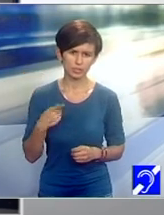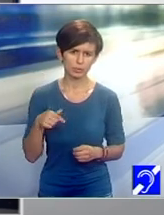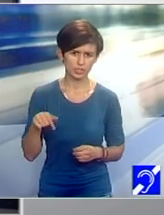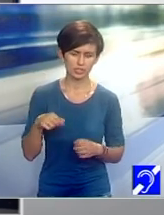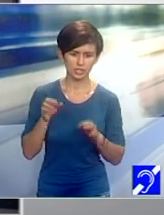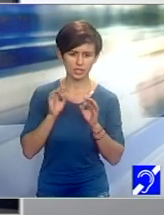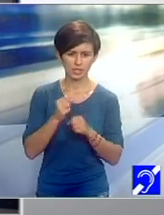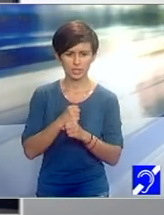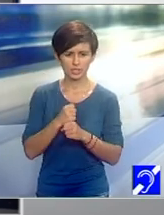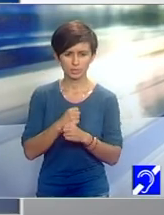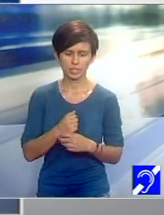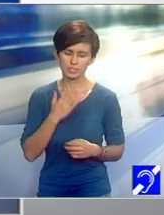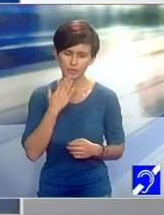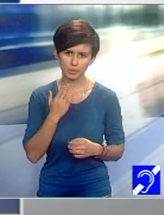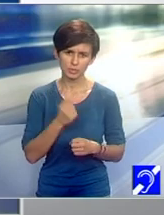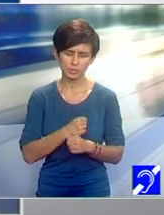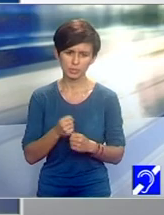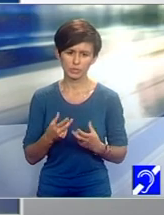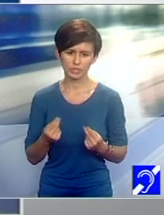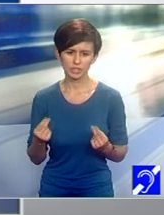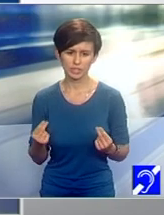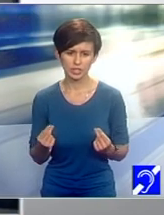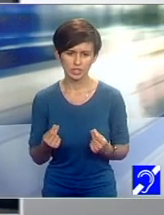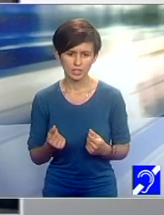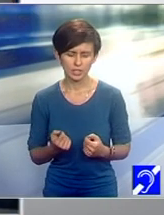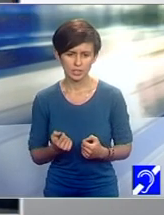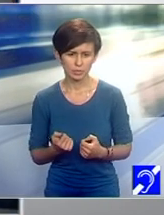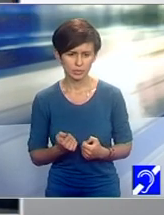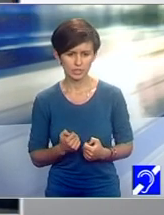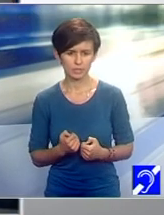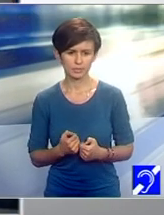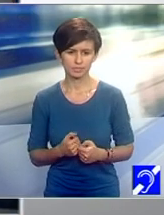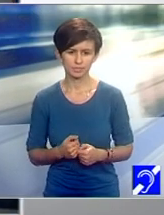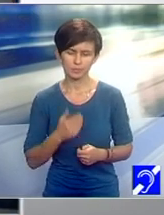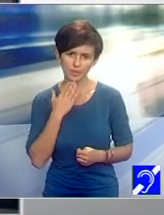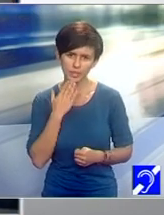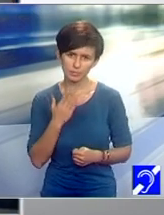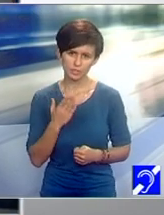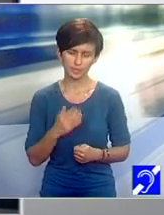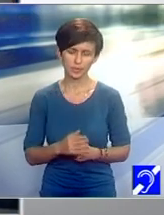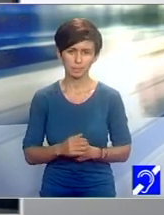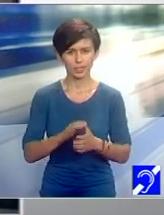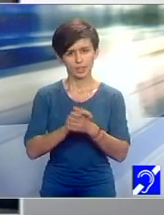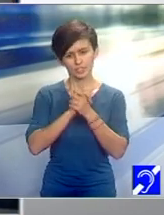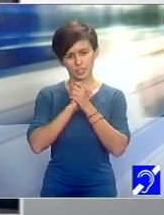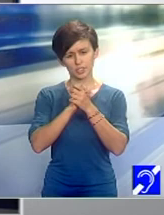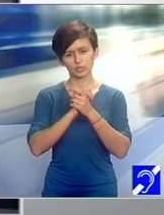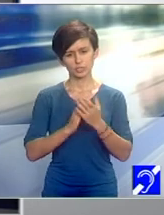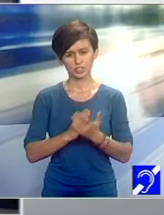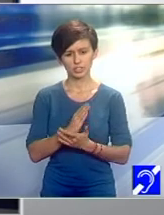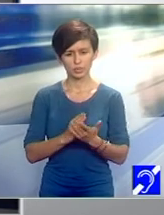experiențe. Mulțumim foarte mult, Cristina Bojan, lector doctor Cristina Bojan, mulțumim. Mulțumesc și eu. Și succes, bineînțeles.